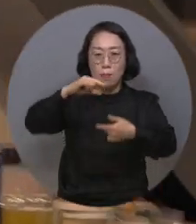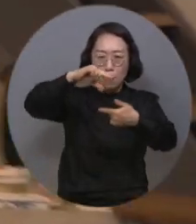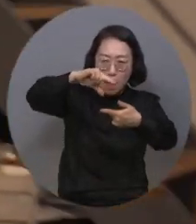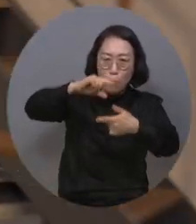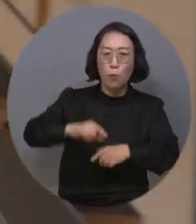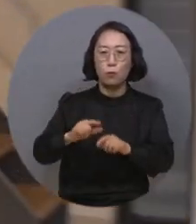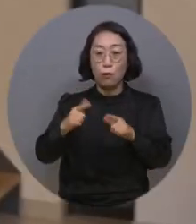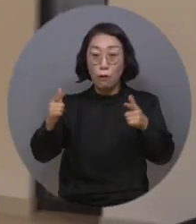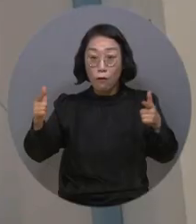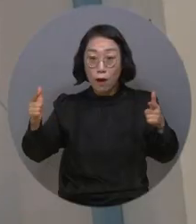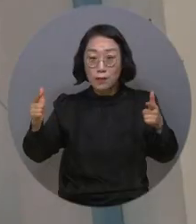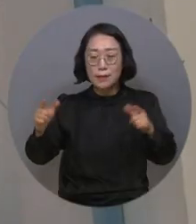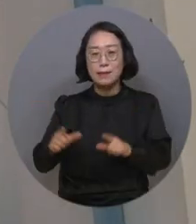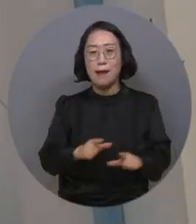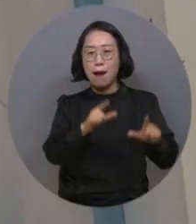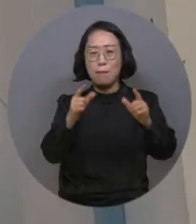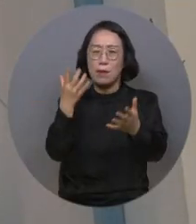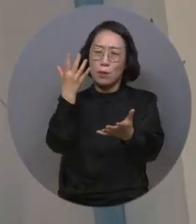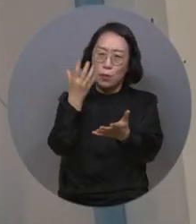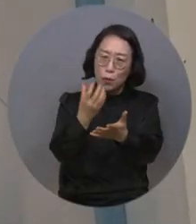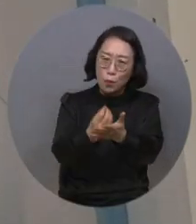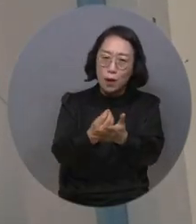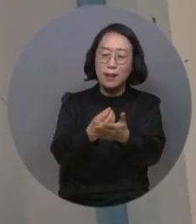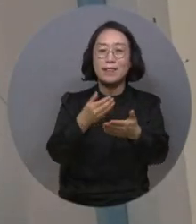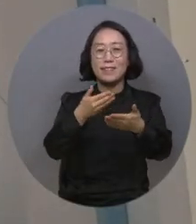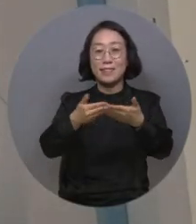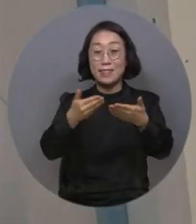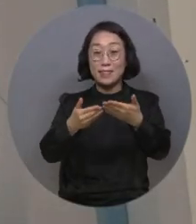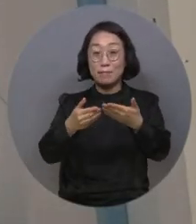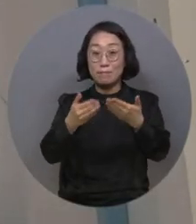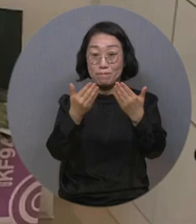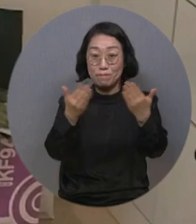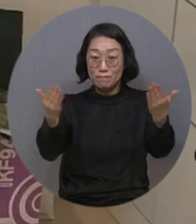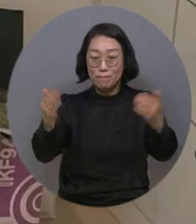이미지, 작가의 삶이 녹아있는 백영수 미술관은